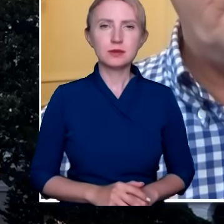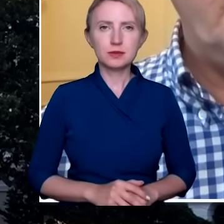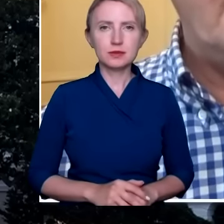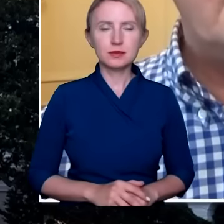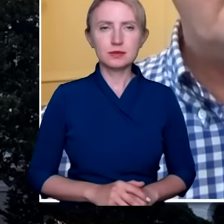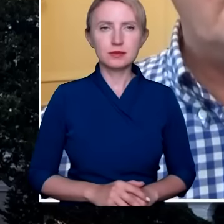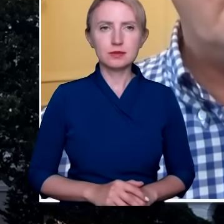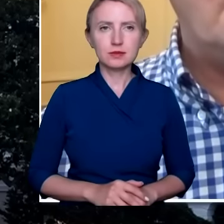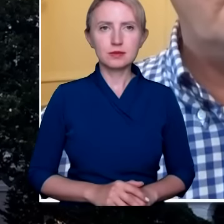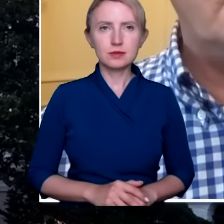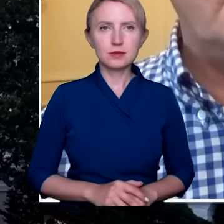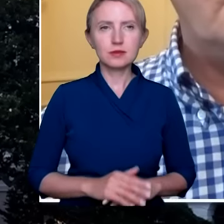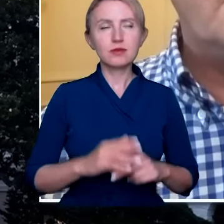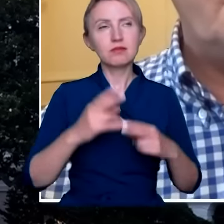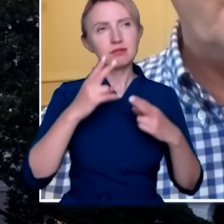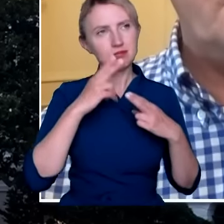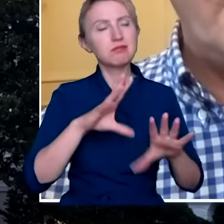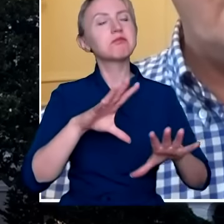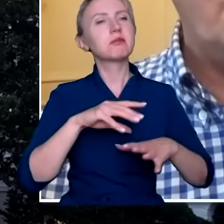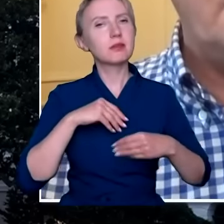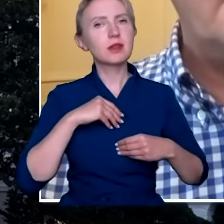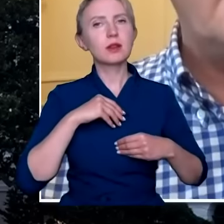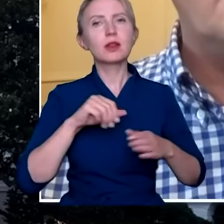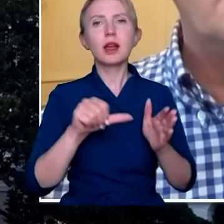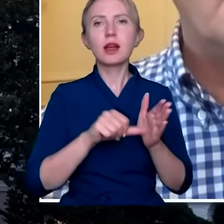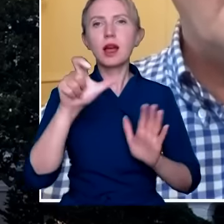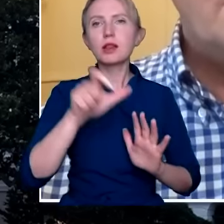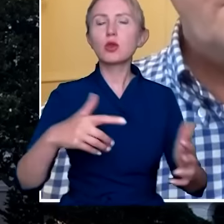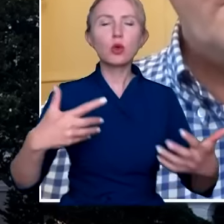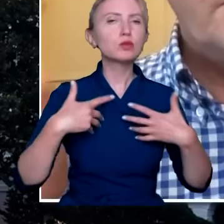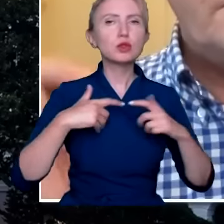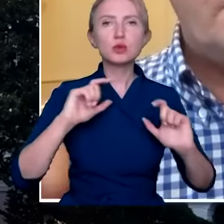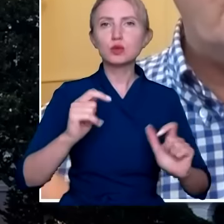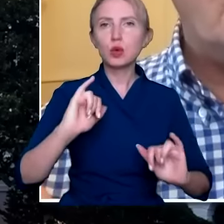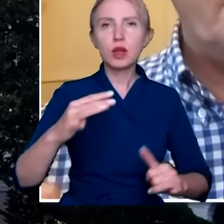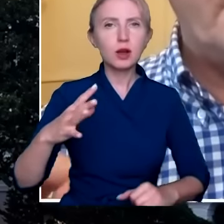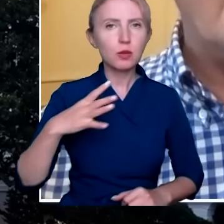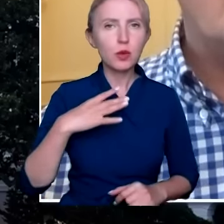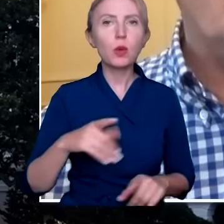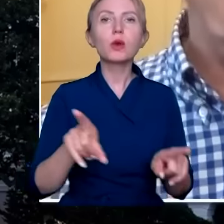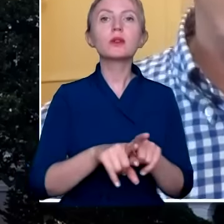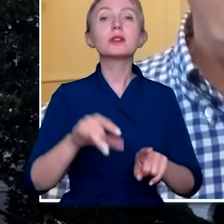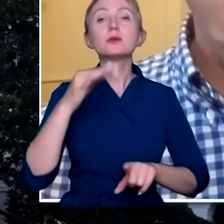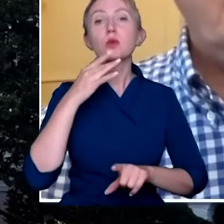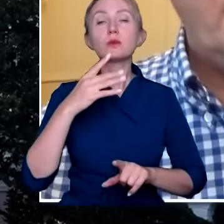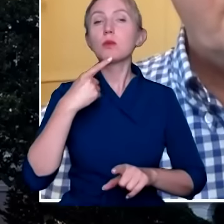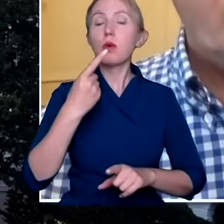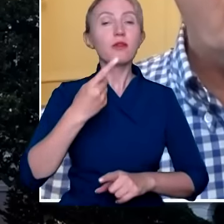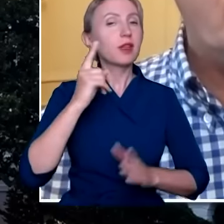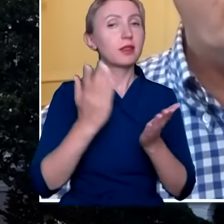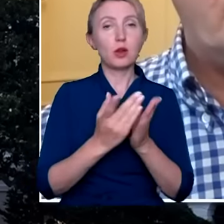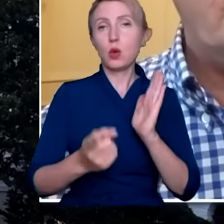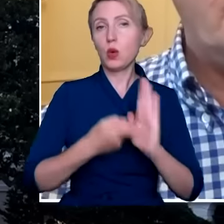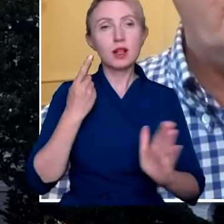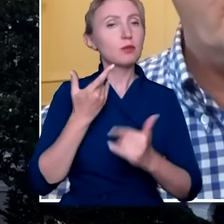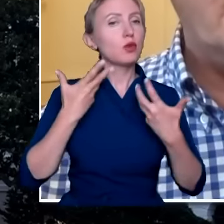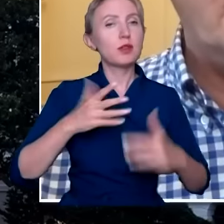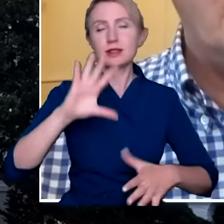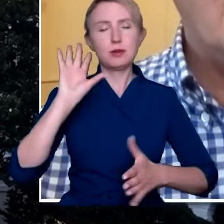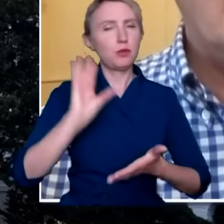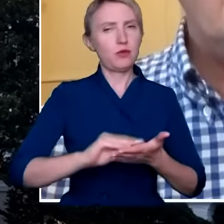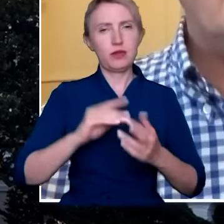akceptującego nominację o tym, co przeżył, jak to wyglądało. Przy czym powiedział, że on to tylko powie raz, bo więcej już nigdy nie chce wracać do